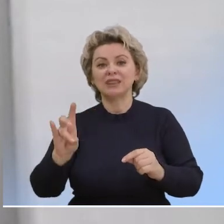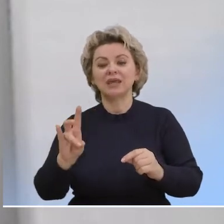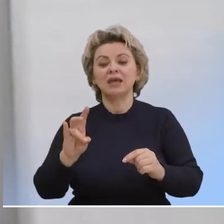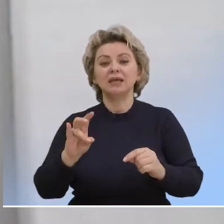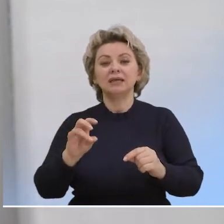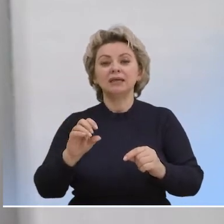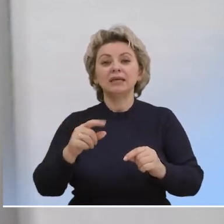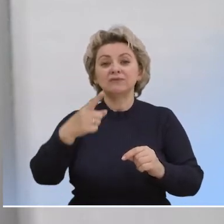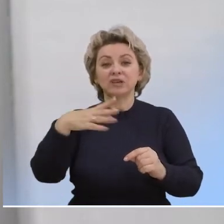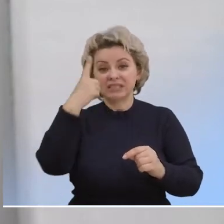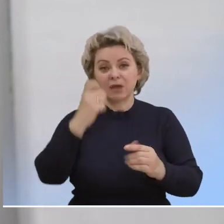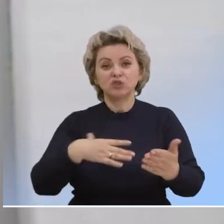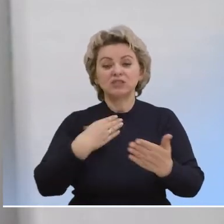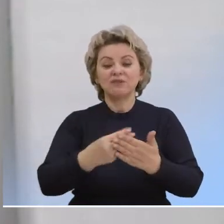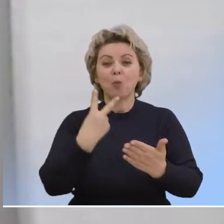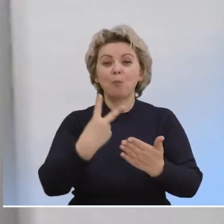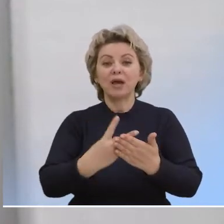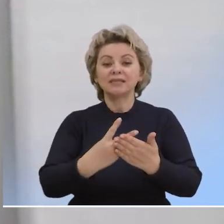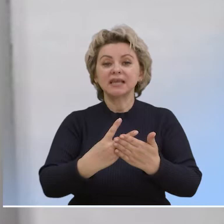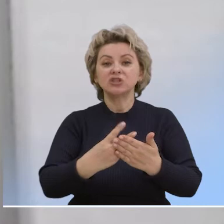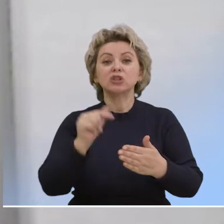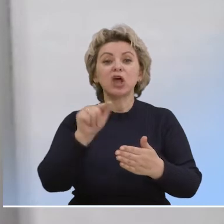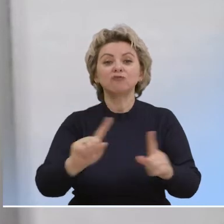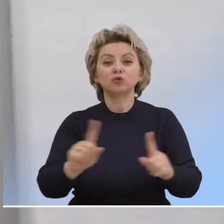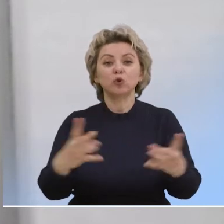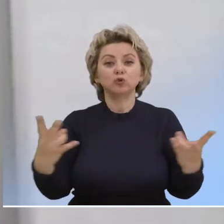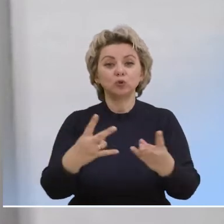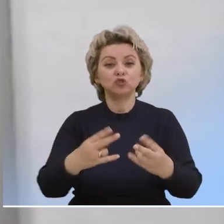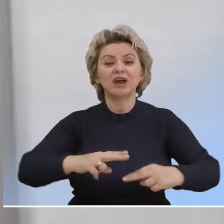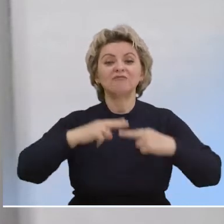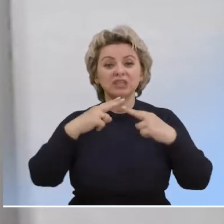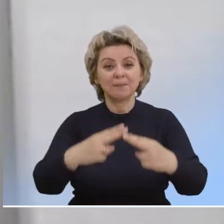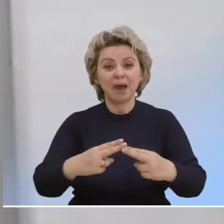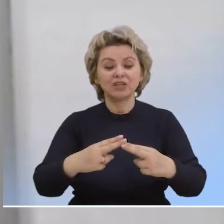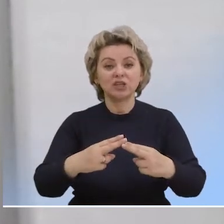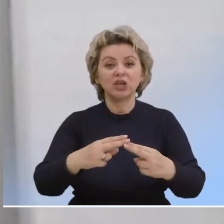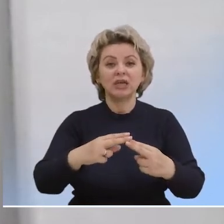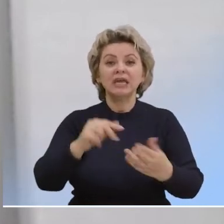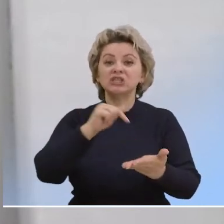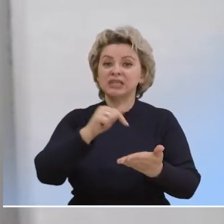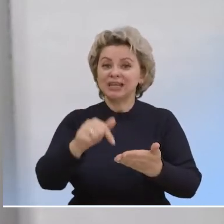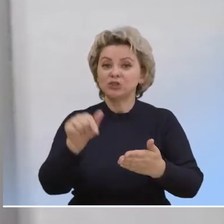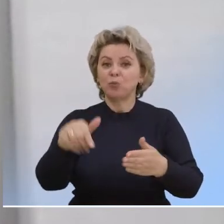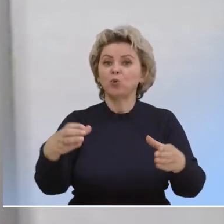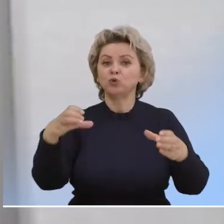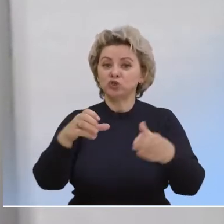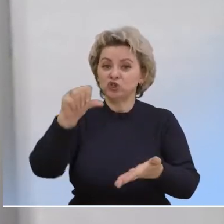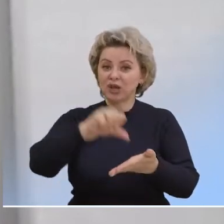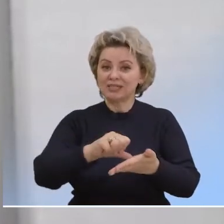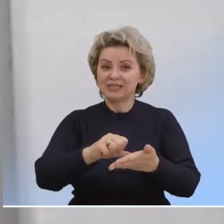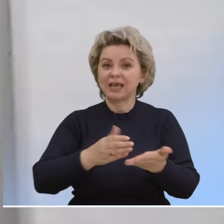своем сообщении он указал относительно того, что надо очень большое внимание уделить участникам цифрового прорыва